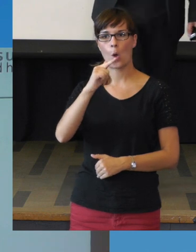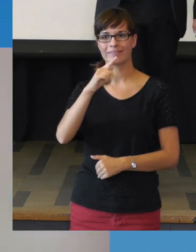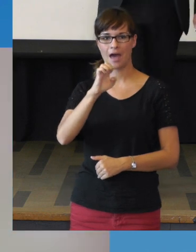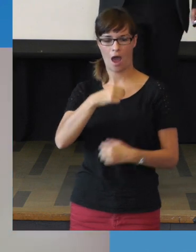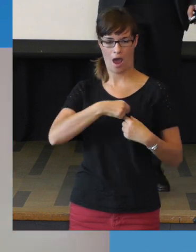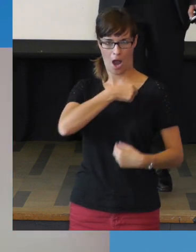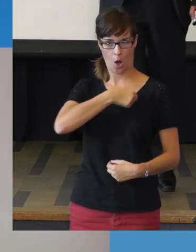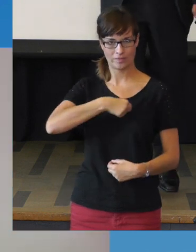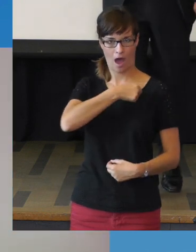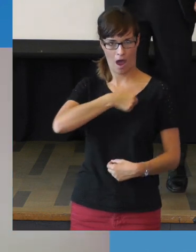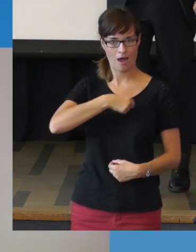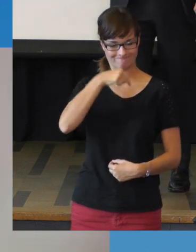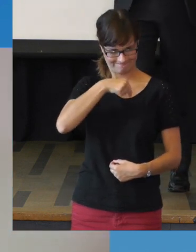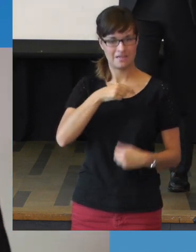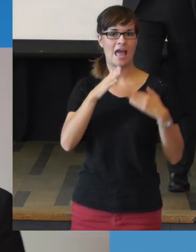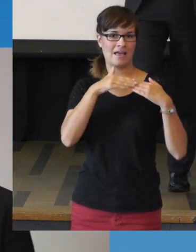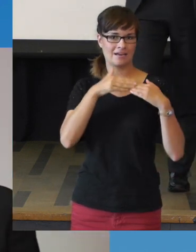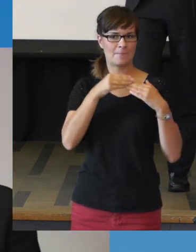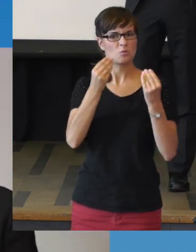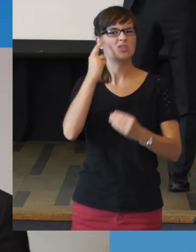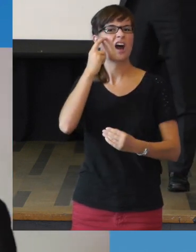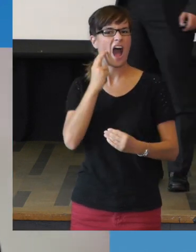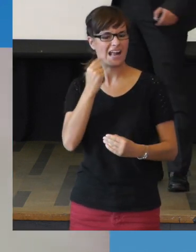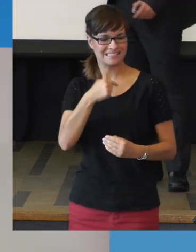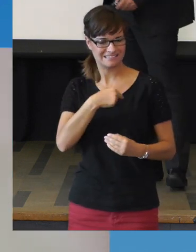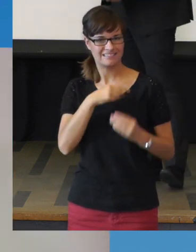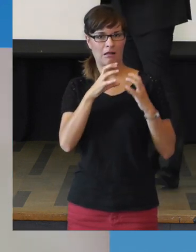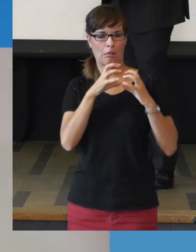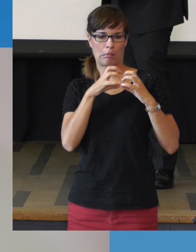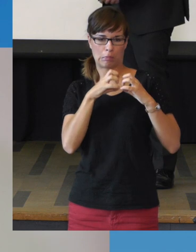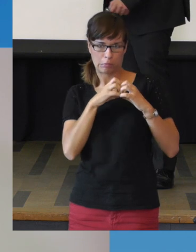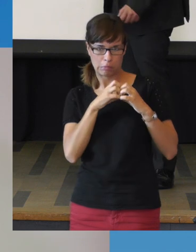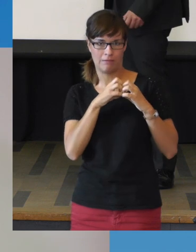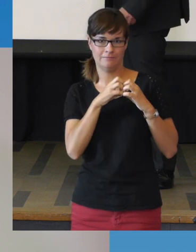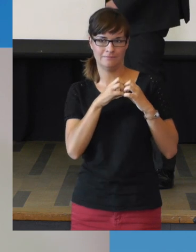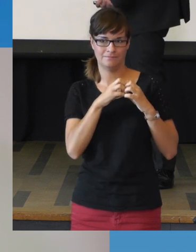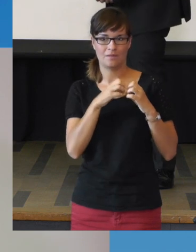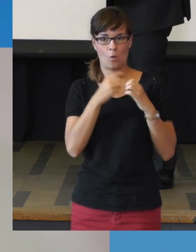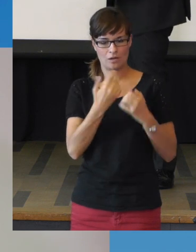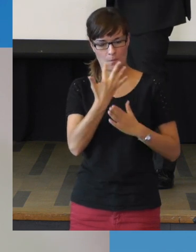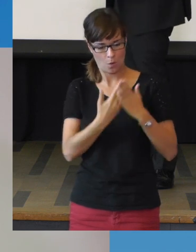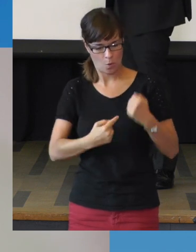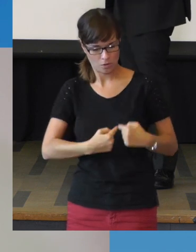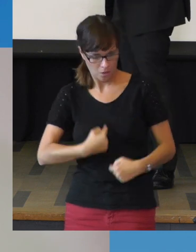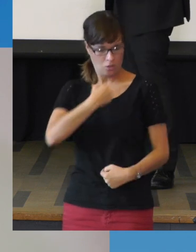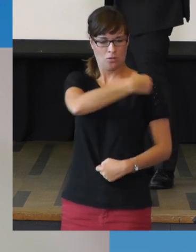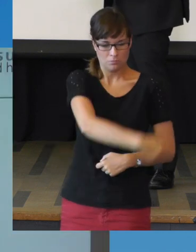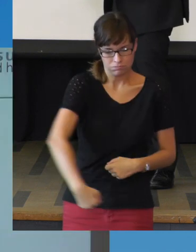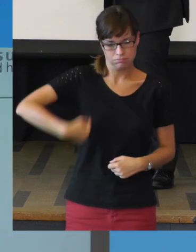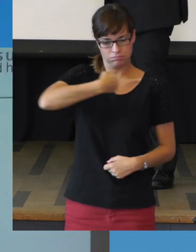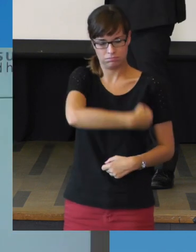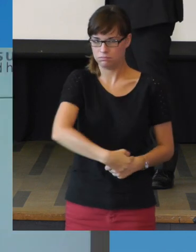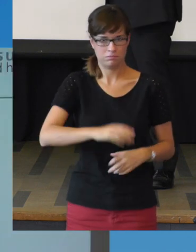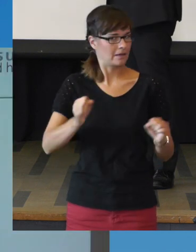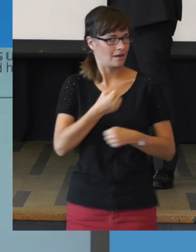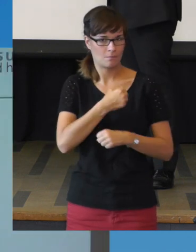die Klappe, die am häufigsten erkrankt und zu einer Einengung führt, sodass das Blut aus der Herzkammer nicht mehr in die Körperschlagader